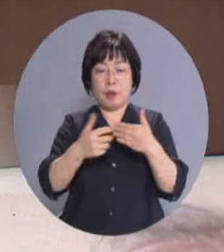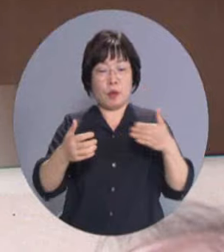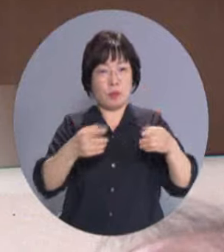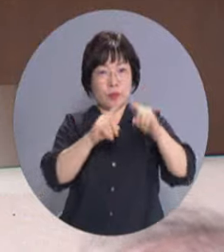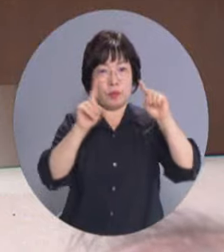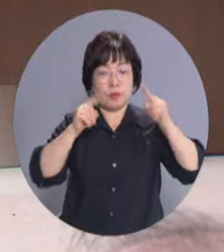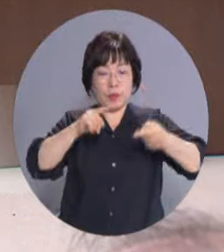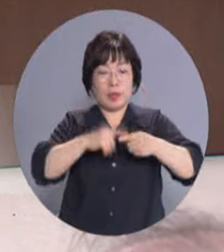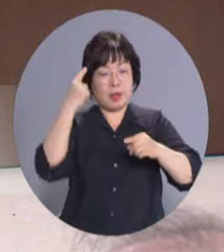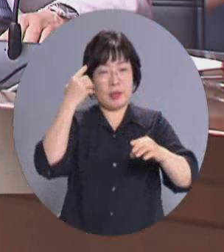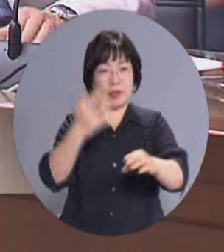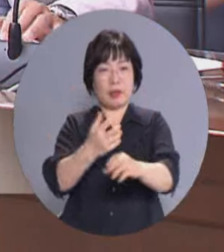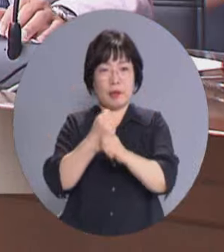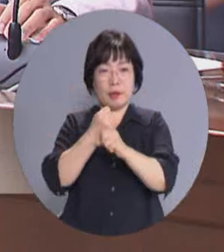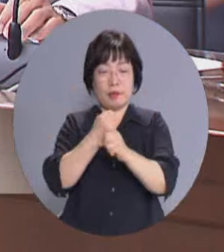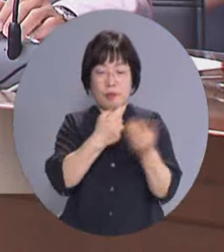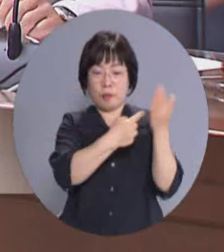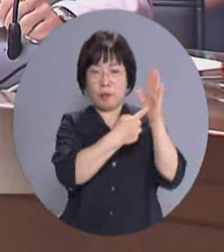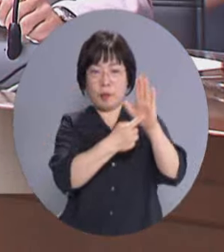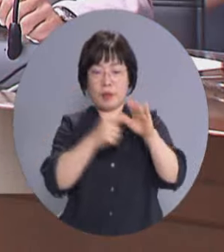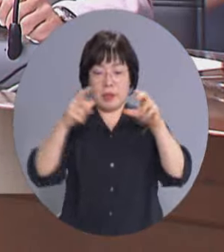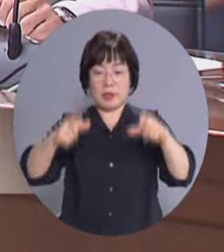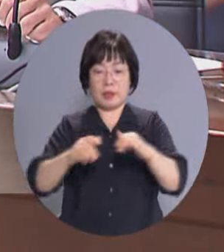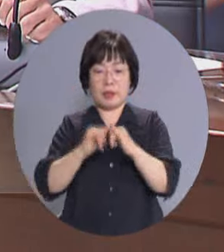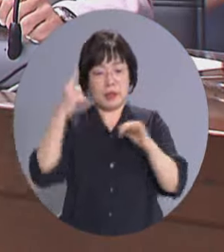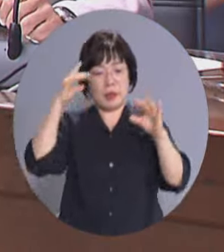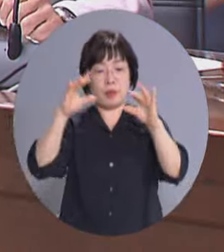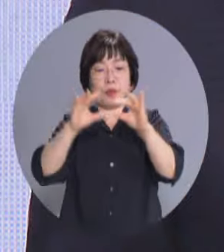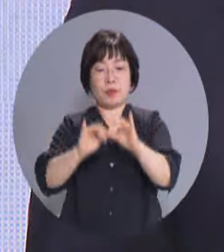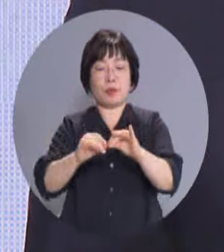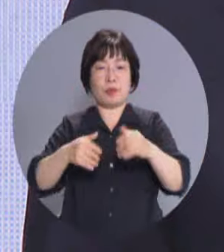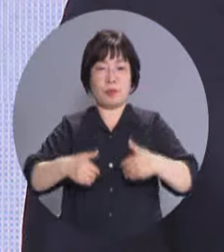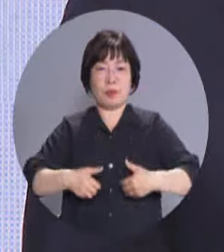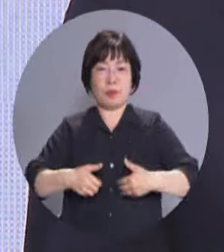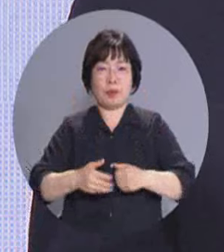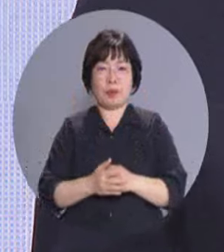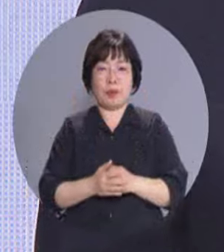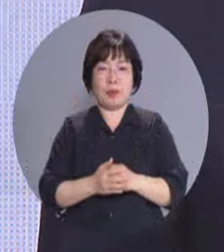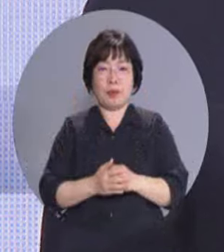의견수 과정 공개 예상